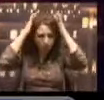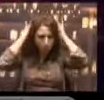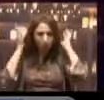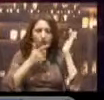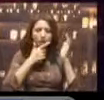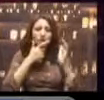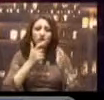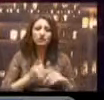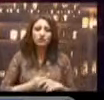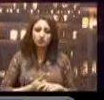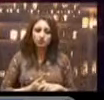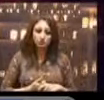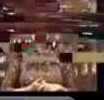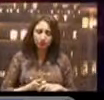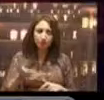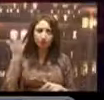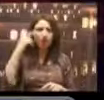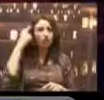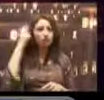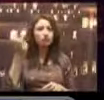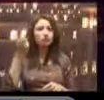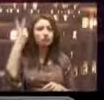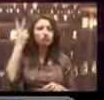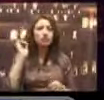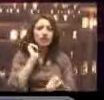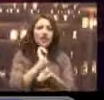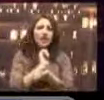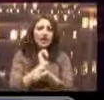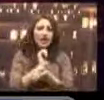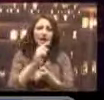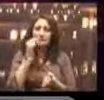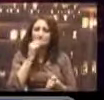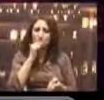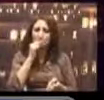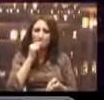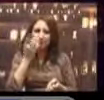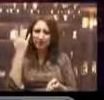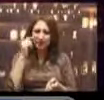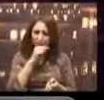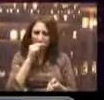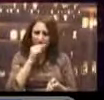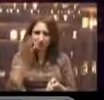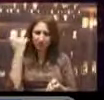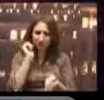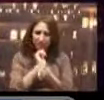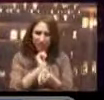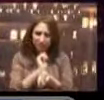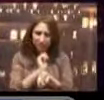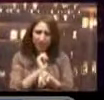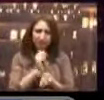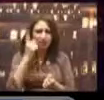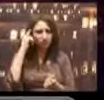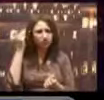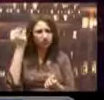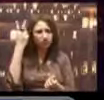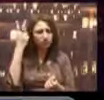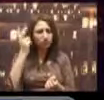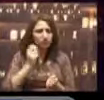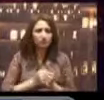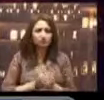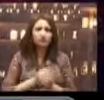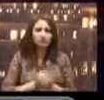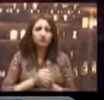حاجه، ان في اقتراح ان الحجز بتاع الستات حتى اللي كانت عليه من شويه اللي كان عندي اعتراض عليه، كان في اقتراح ان ان ان,